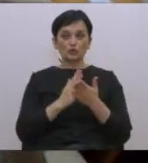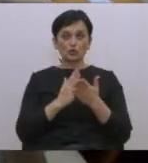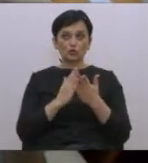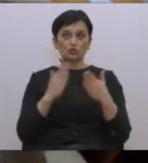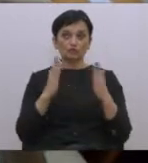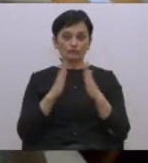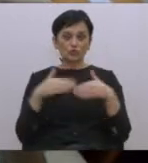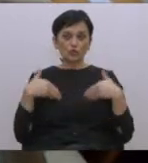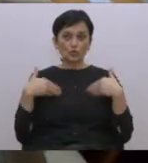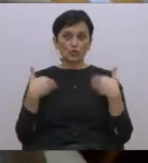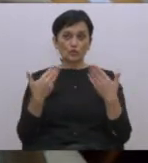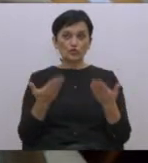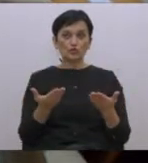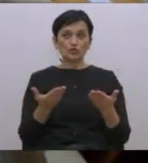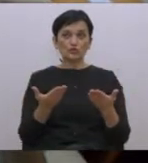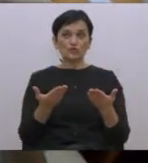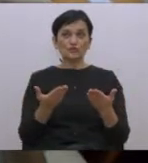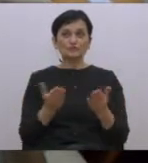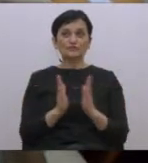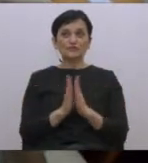მიგეცათ